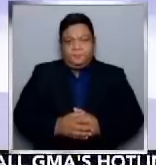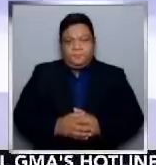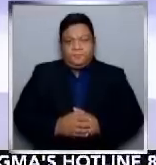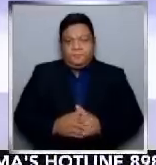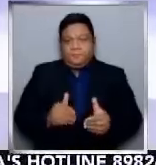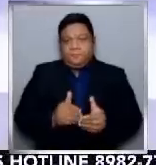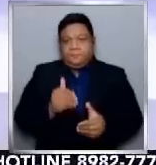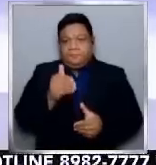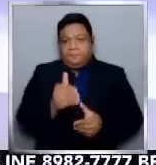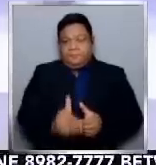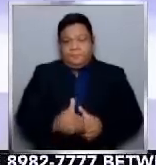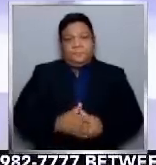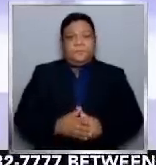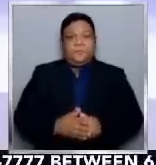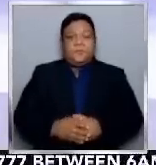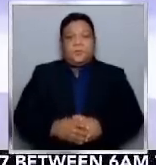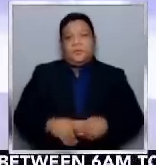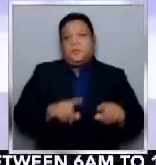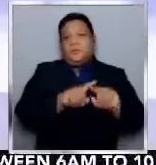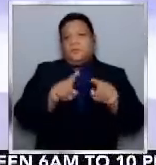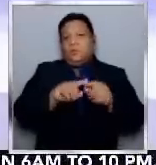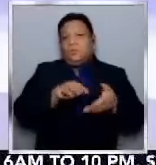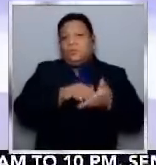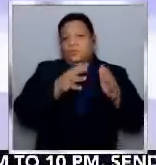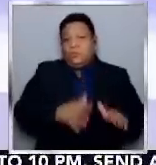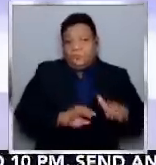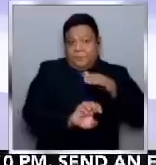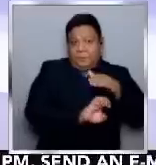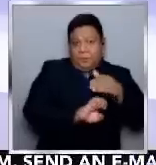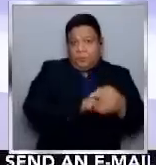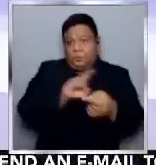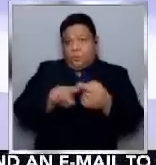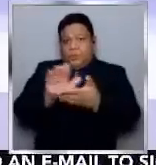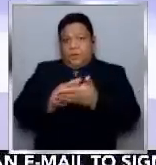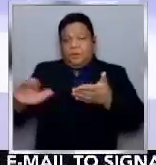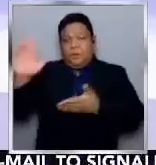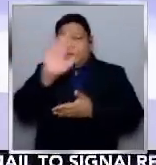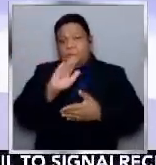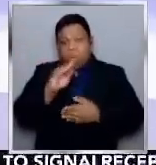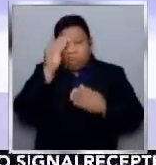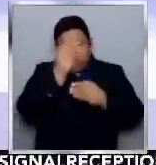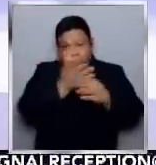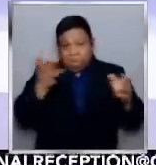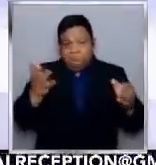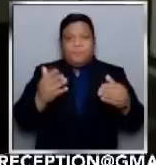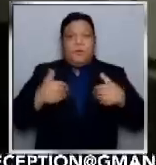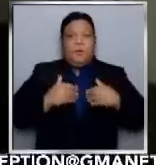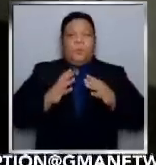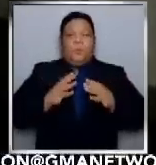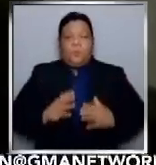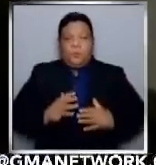Makikinabang ang maraming mag-aaral sa elementarya hanggang kolehiyo sa libre sakay sa MRT3 simula Agosto hanggang Nobyembre